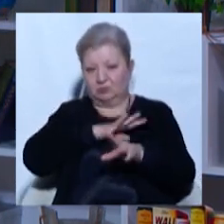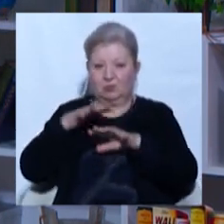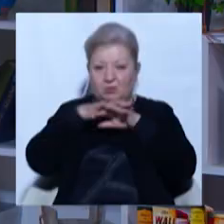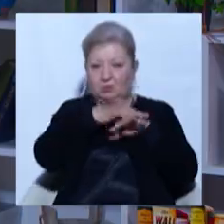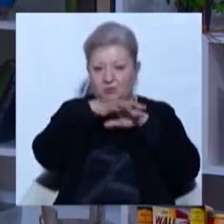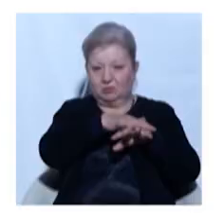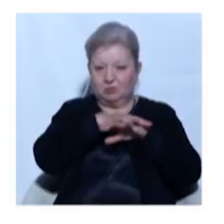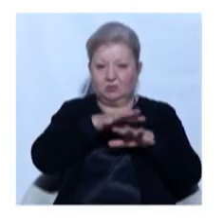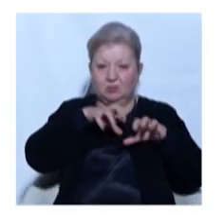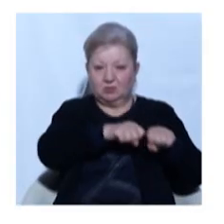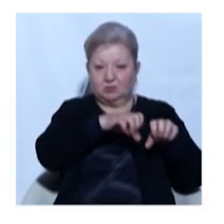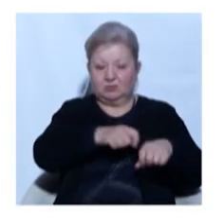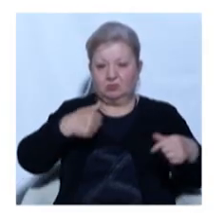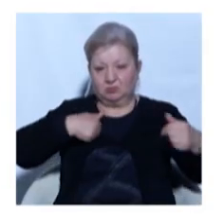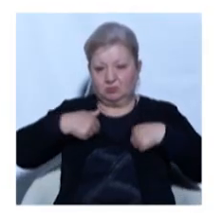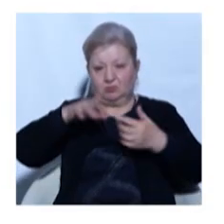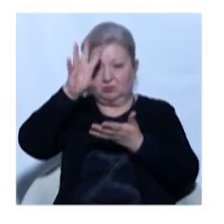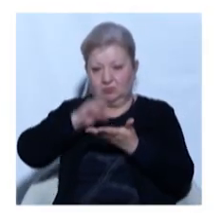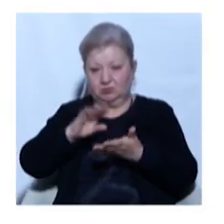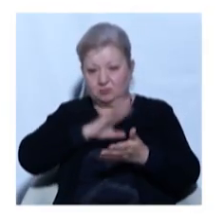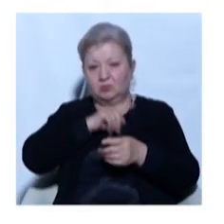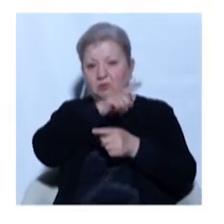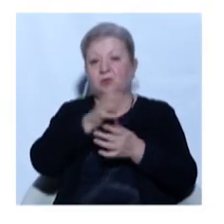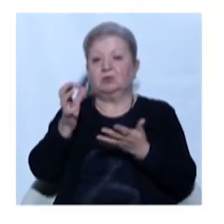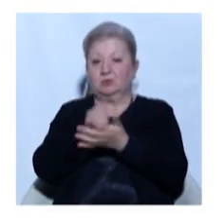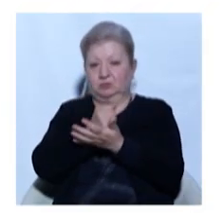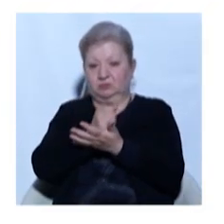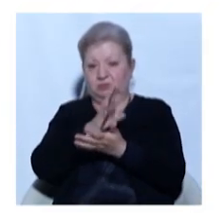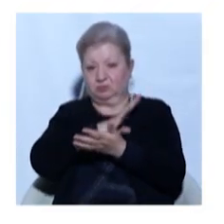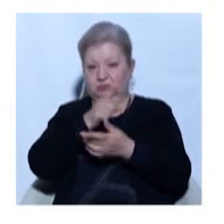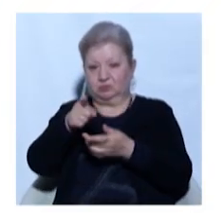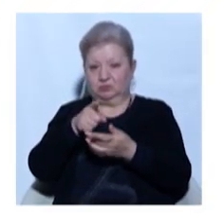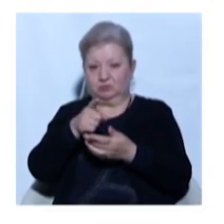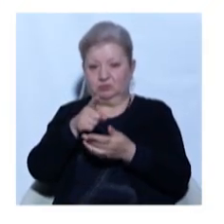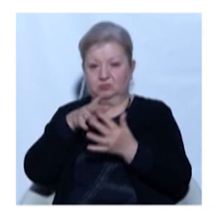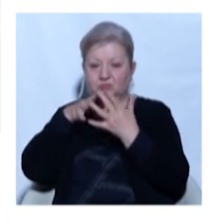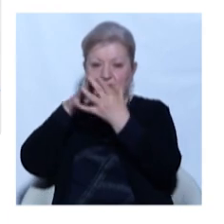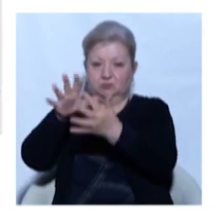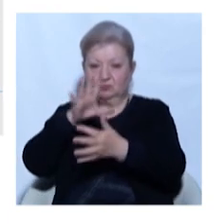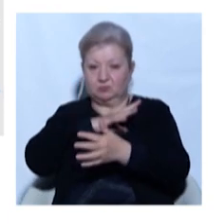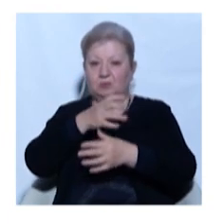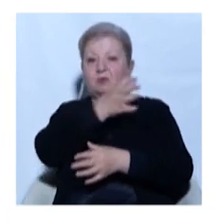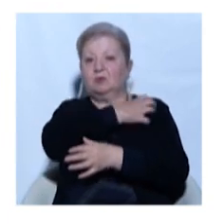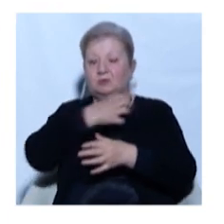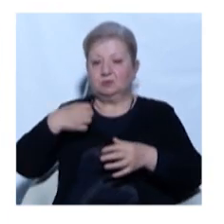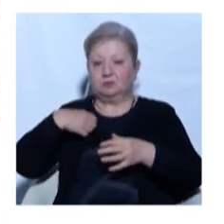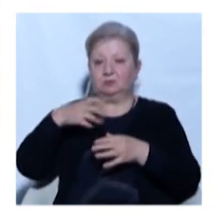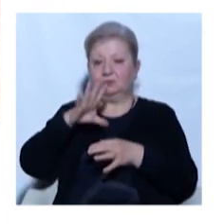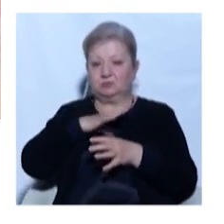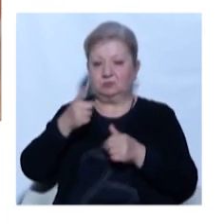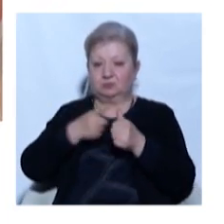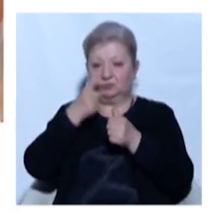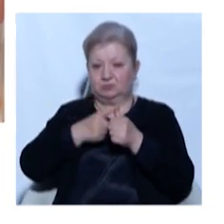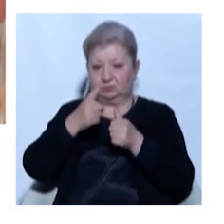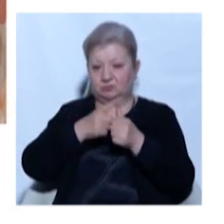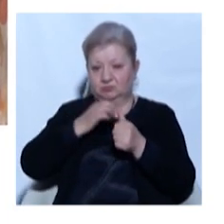და ოსეთში ლაშქრობა წარმატებული გამოდგა. ვახტანგმა იქ ძალიან სახელოვანი ბრძოლები გადაიტანა